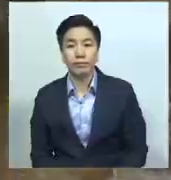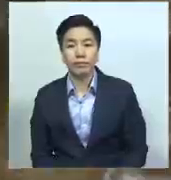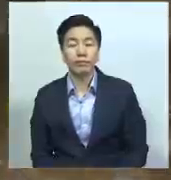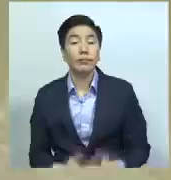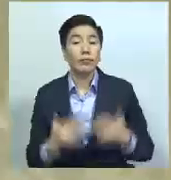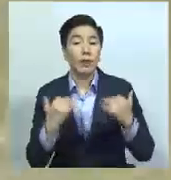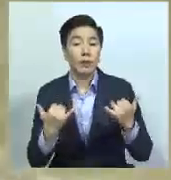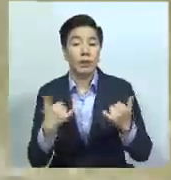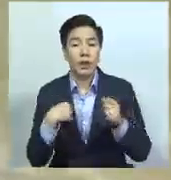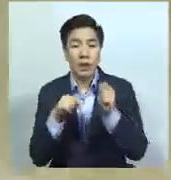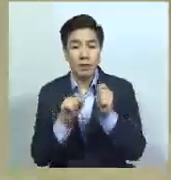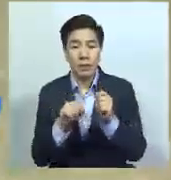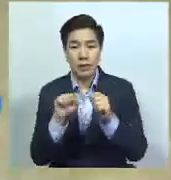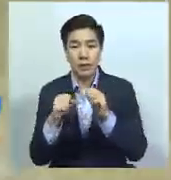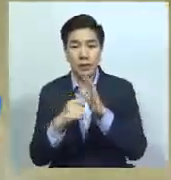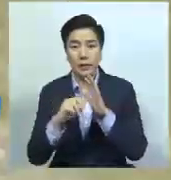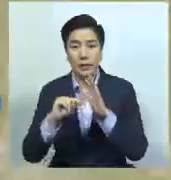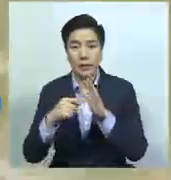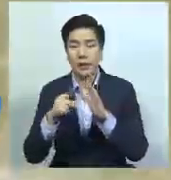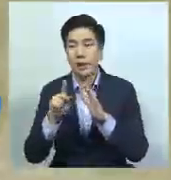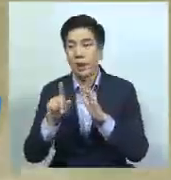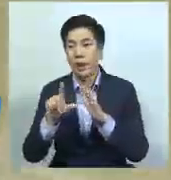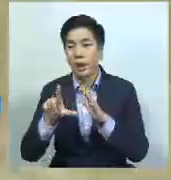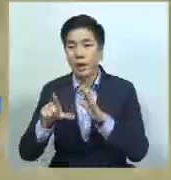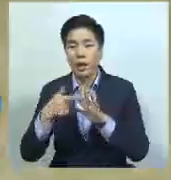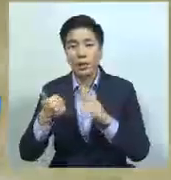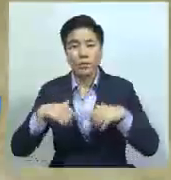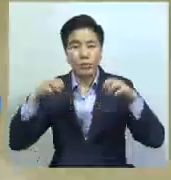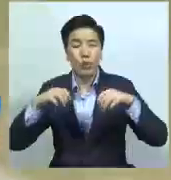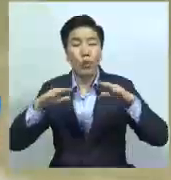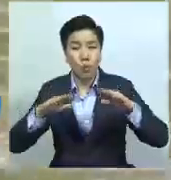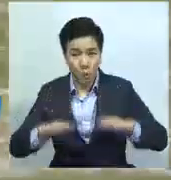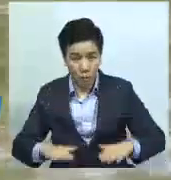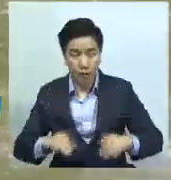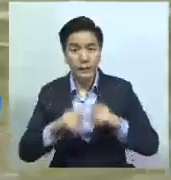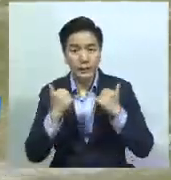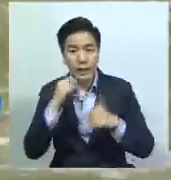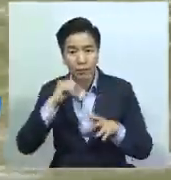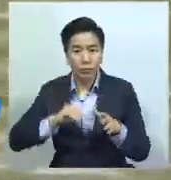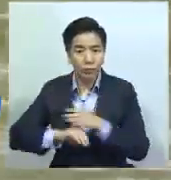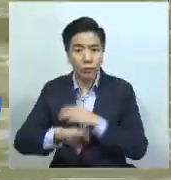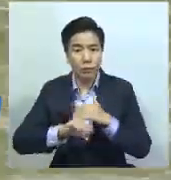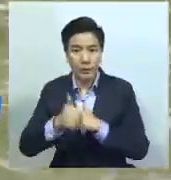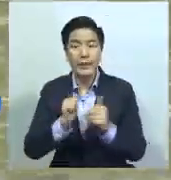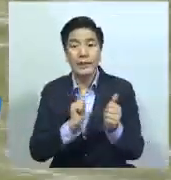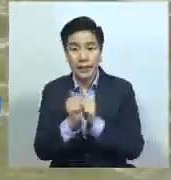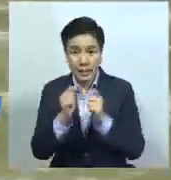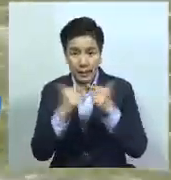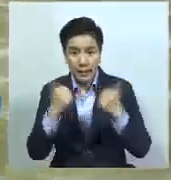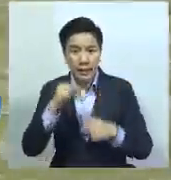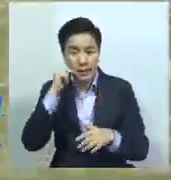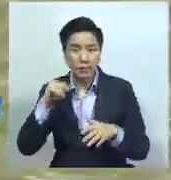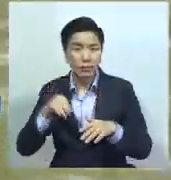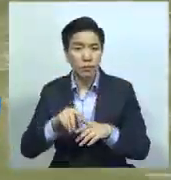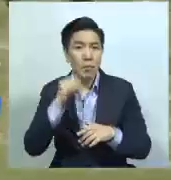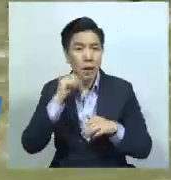โดยสถานการณ์ล่าสุดที่อำเภอสังขละบุรีนะครับขณะนี้ฝนเนี่ยเริ่มลดลงมาแล้วนะครับสามารถที่จะระบายน้ำได้ทันทำให้น้ำ